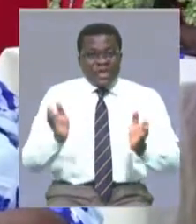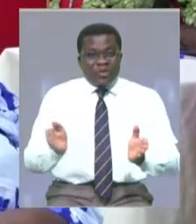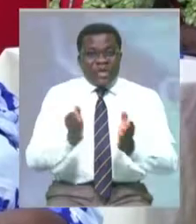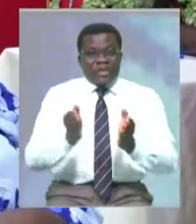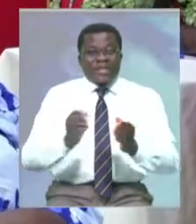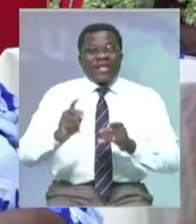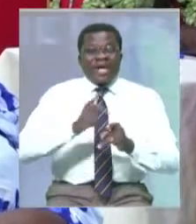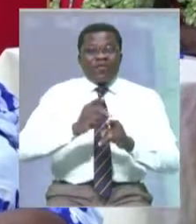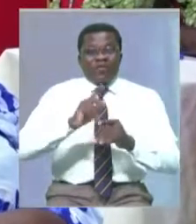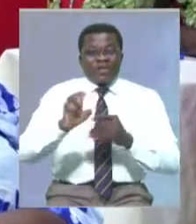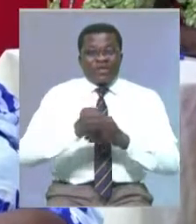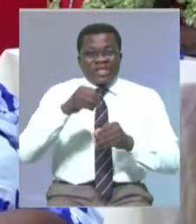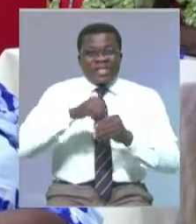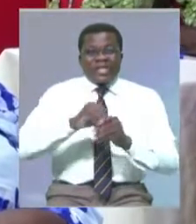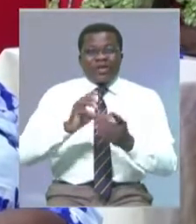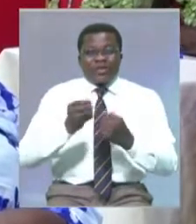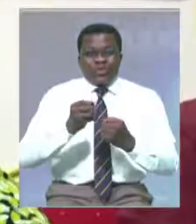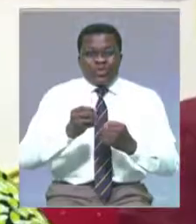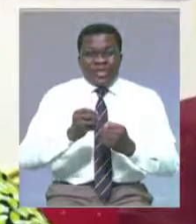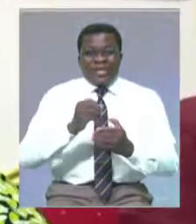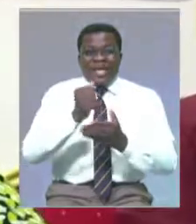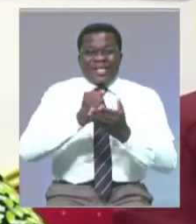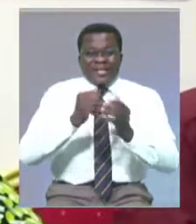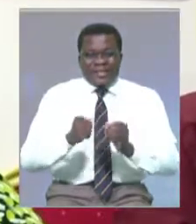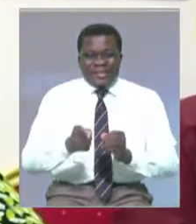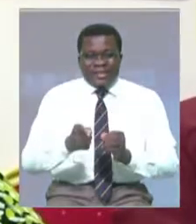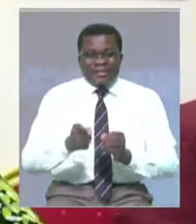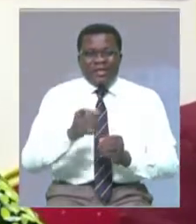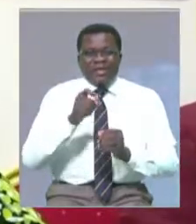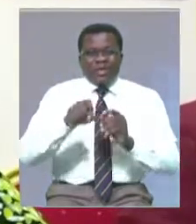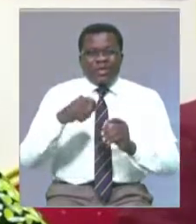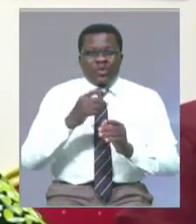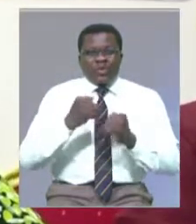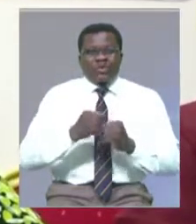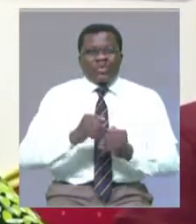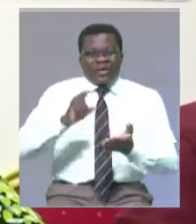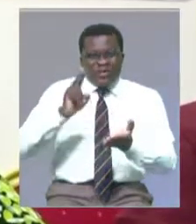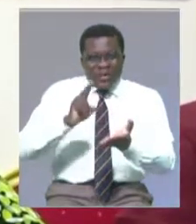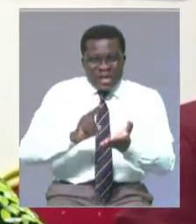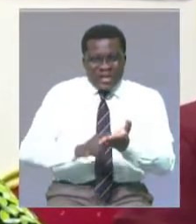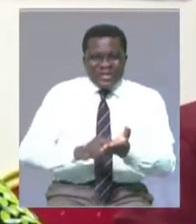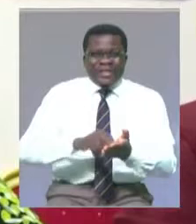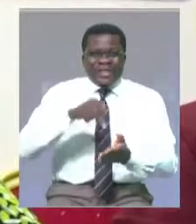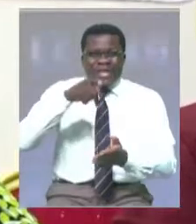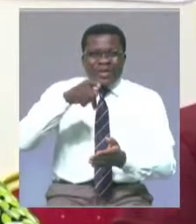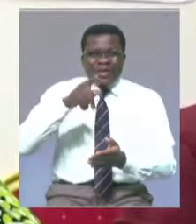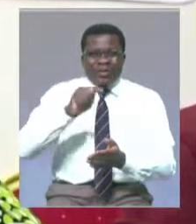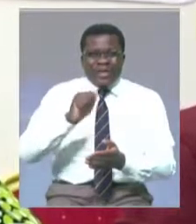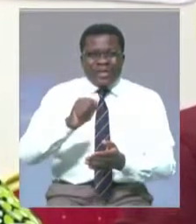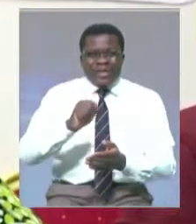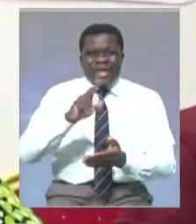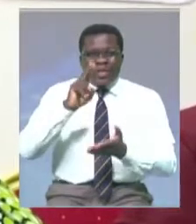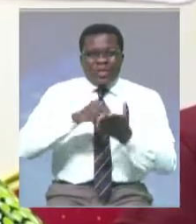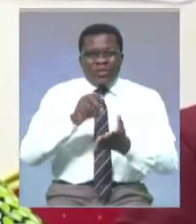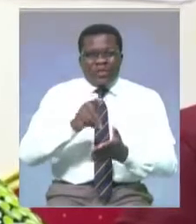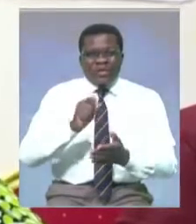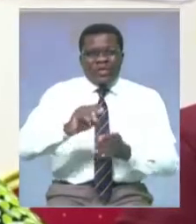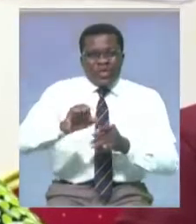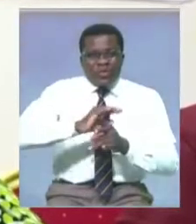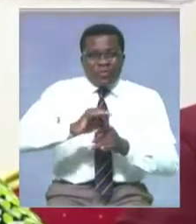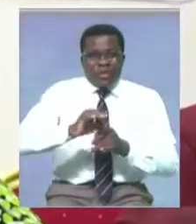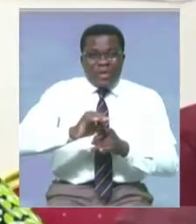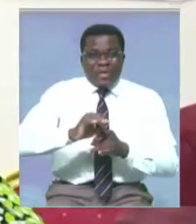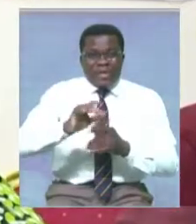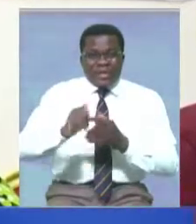vous professionnaliser dans le domaine artistique que nous avons inscrit dans le PTA 2021, une